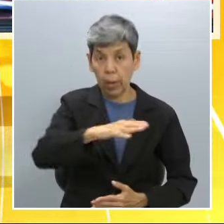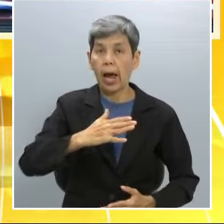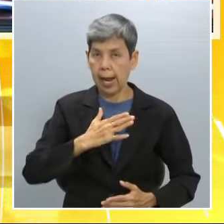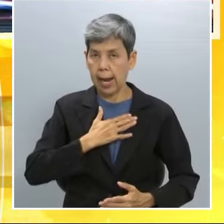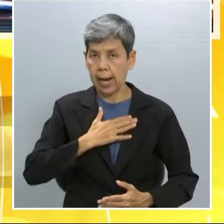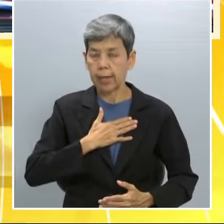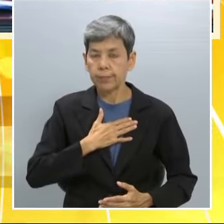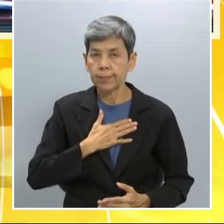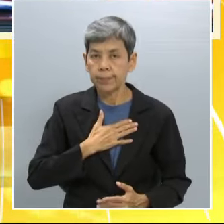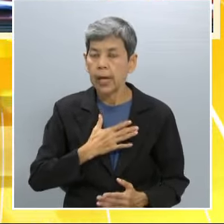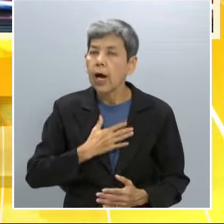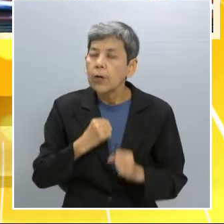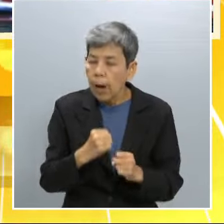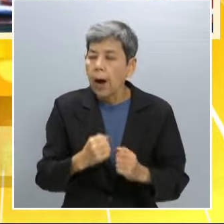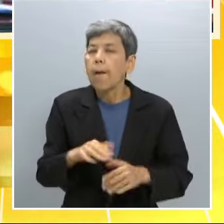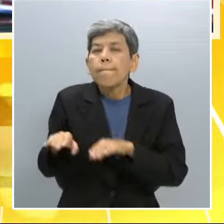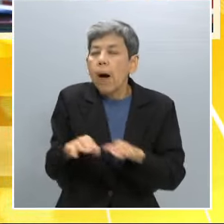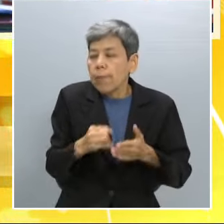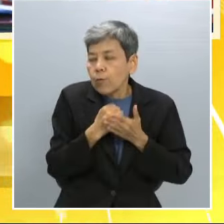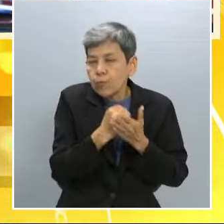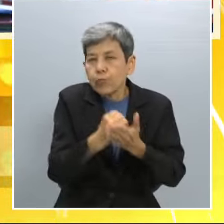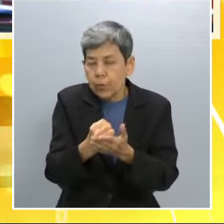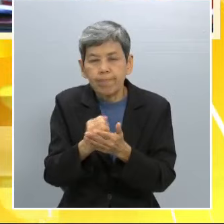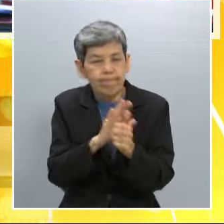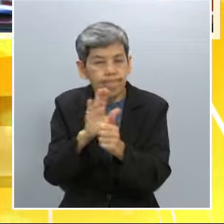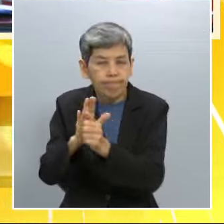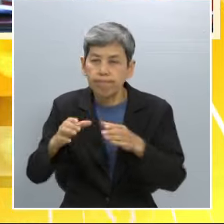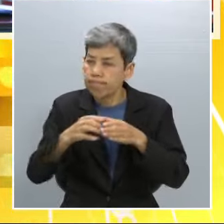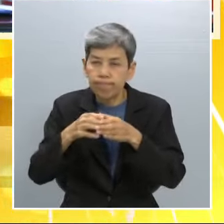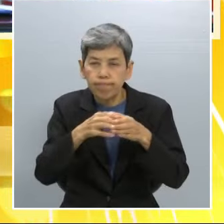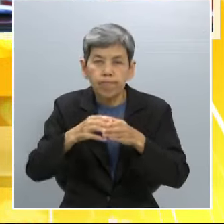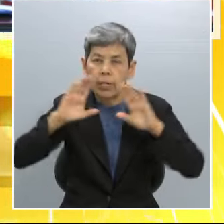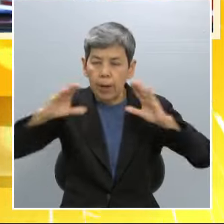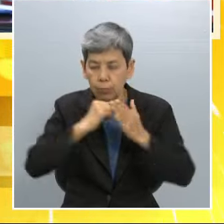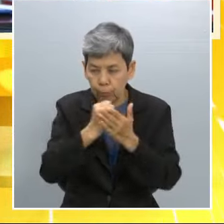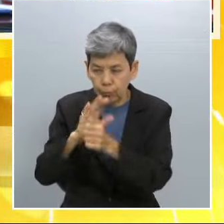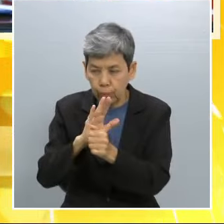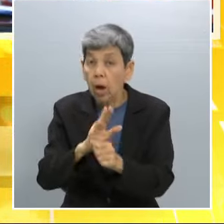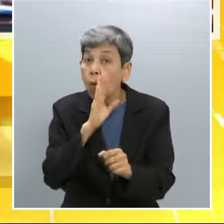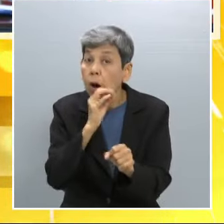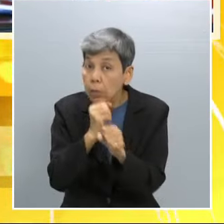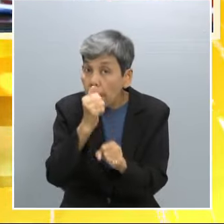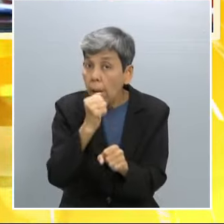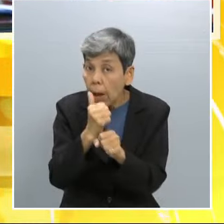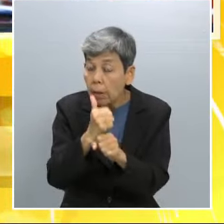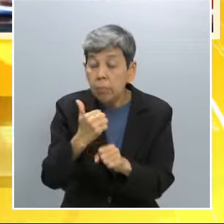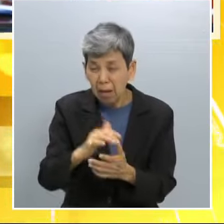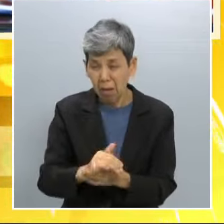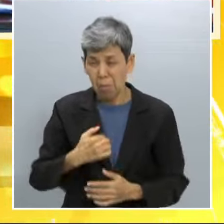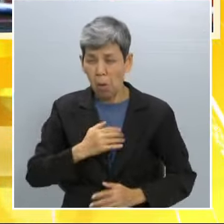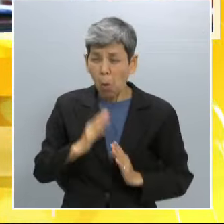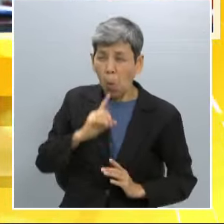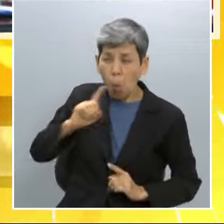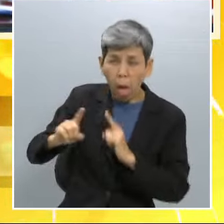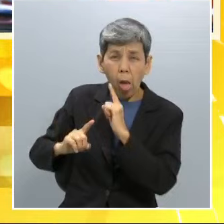นะครับจะพร้อมที่จะปกป้องท่านอย่างเต็มที่นะครับถ้าทำดีแล้วแล้วยังจะต้องไป